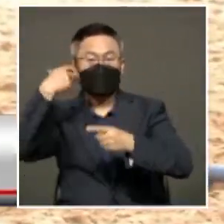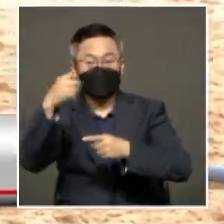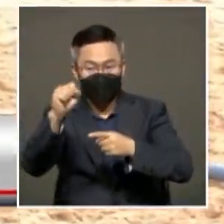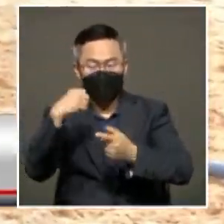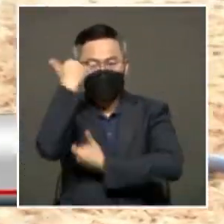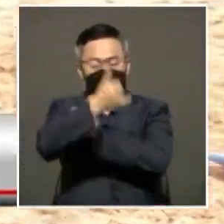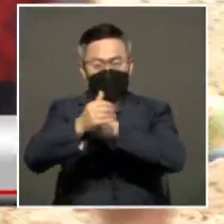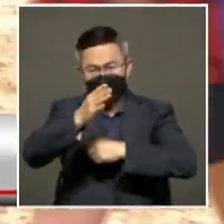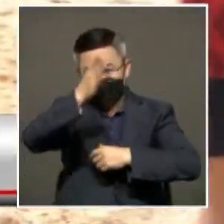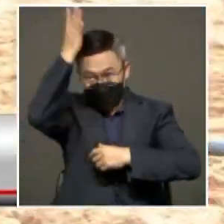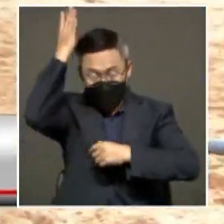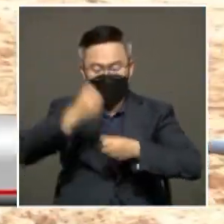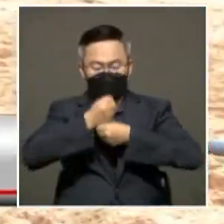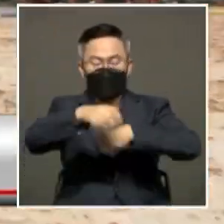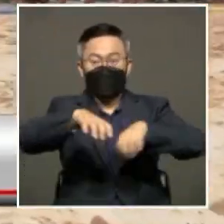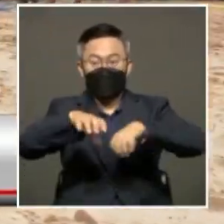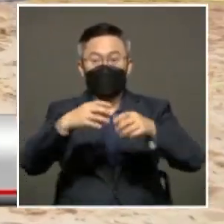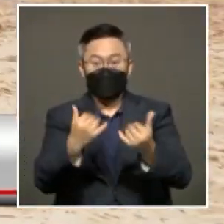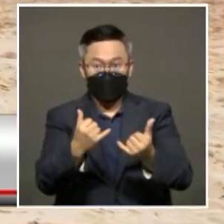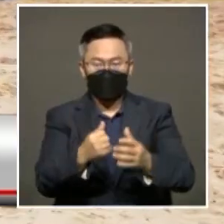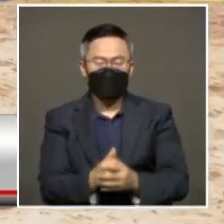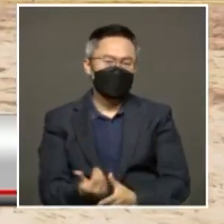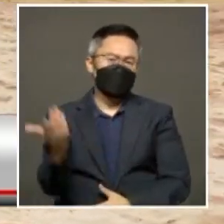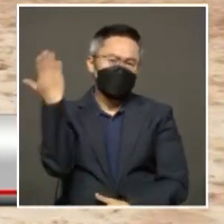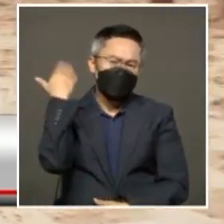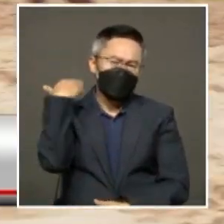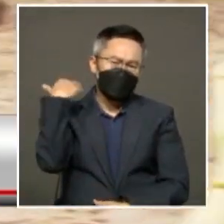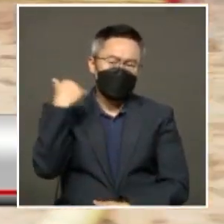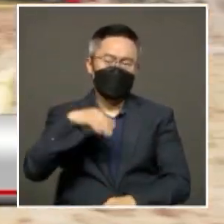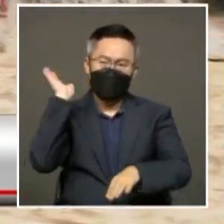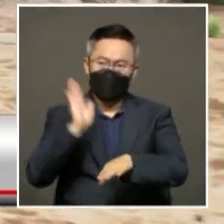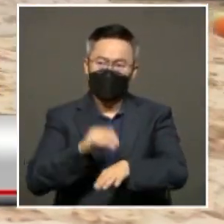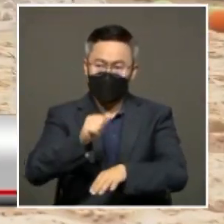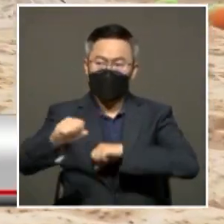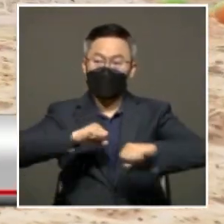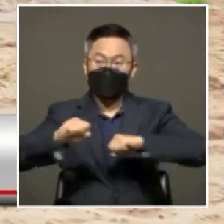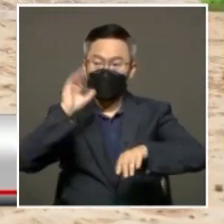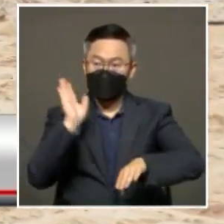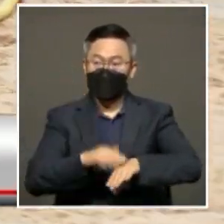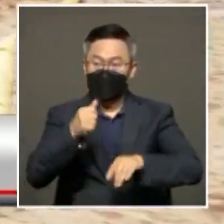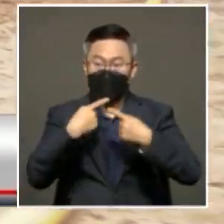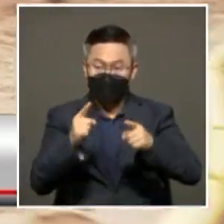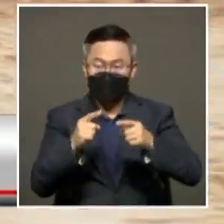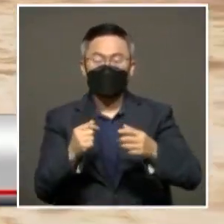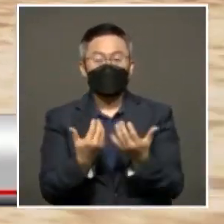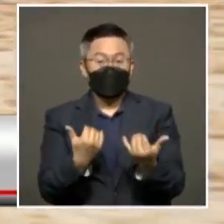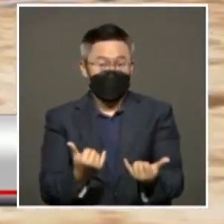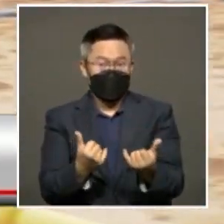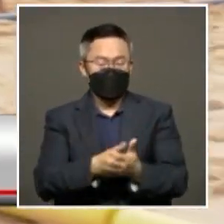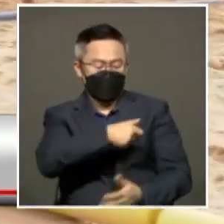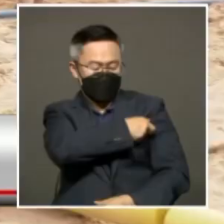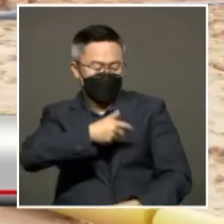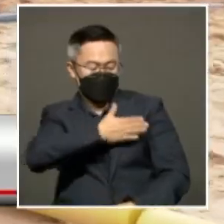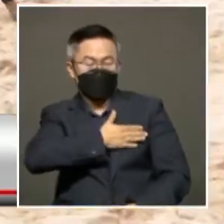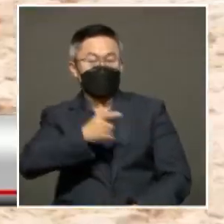กรีซที่กำลังจะมาถึงแม้ว่าที่ผ่านมาจะการันตีฝีมือในรุ่นเยาวชนแต่การขยับขึ้นมาเล่นในทีมชาติชุดใ